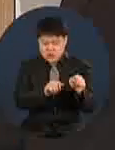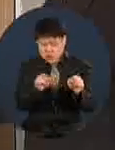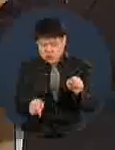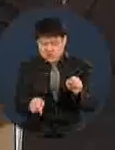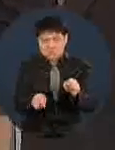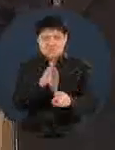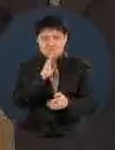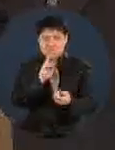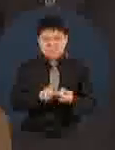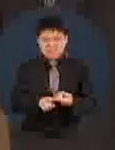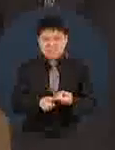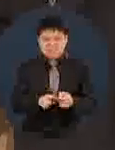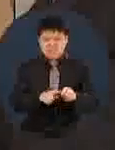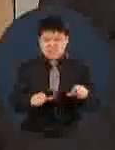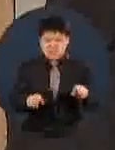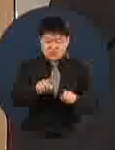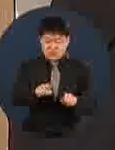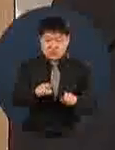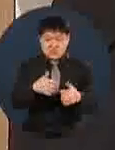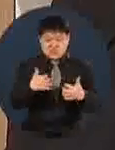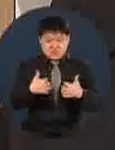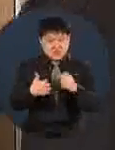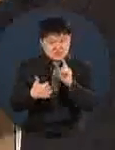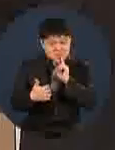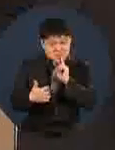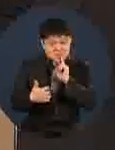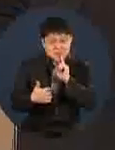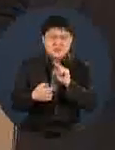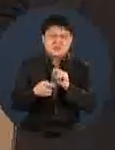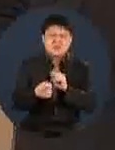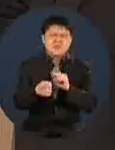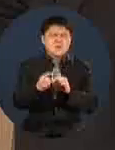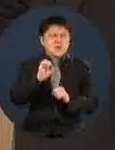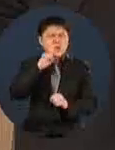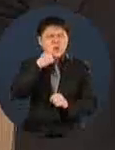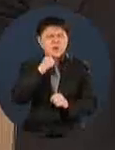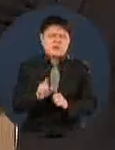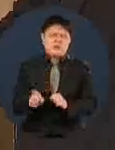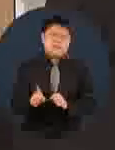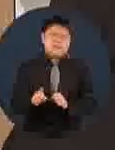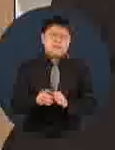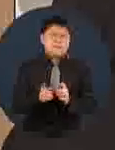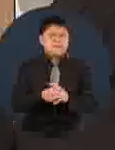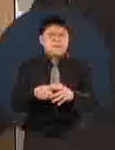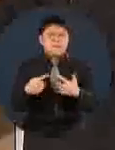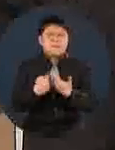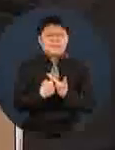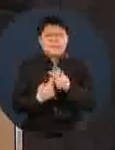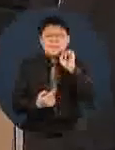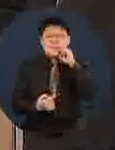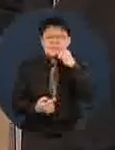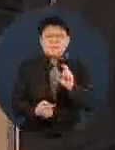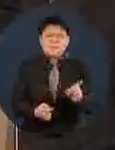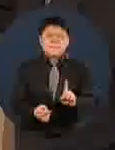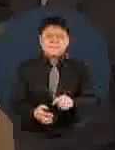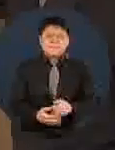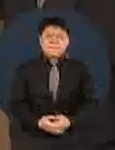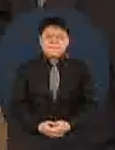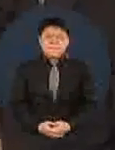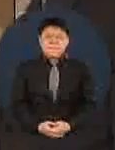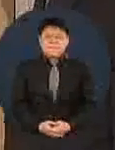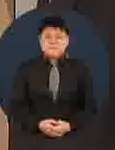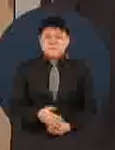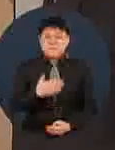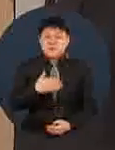그래서 보통 뭐 이렇게 두는 것이 더 재밌다 이런 얘기도 있었습니다만 이건 너무 난해해서 아, 네. 좀 이해하기 어려우실 것 같아요. 그래서 가장